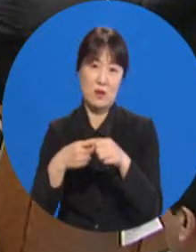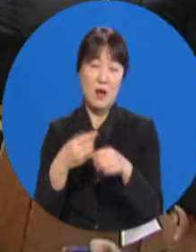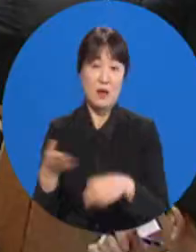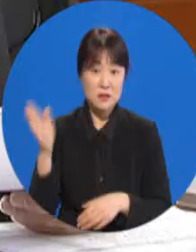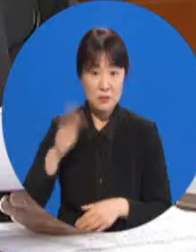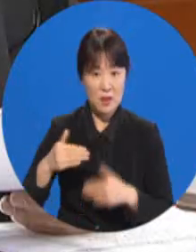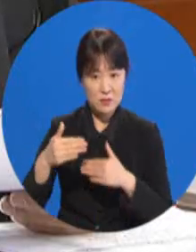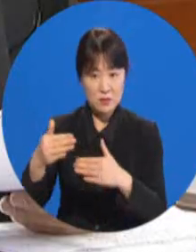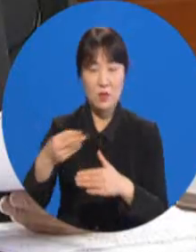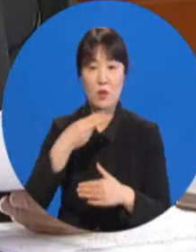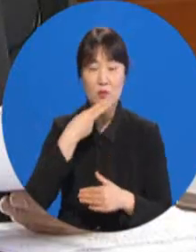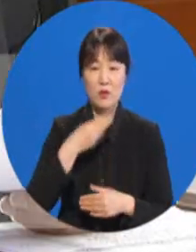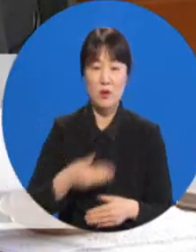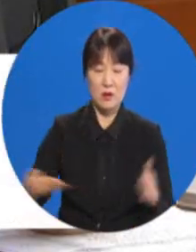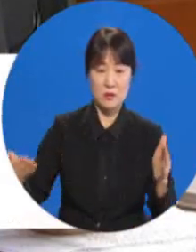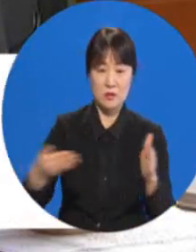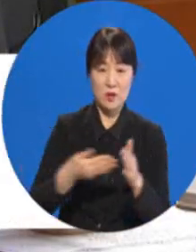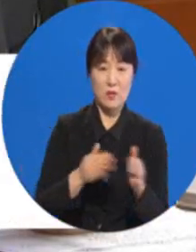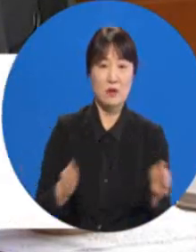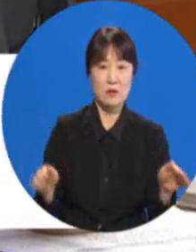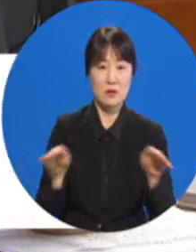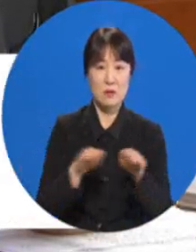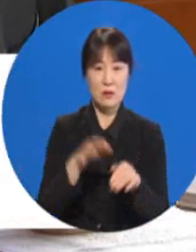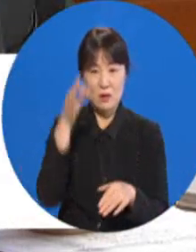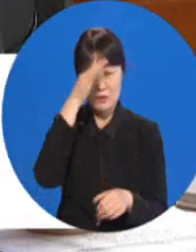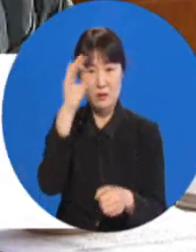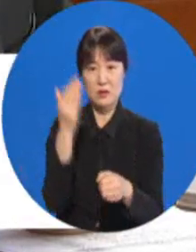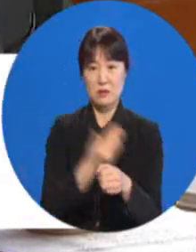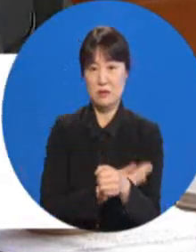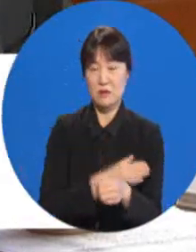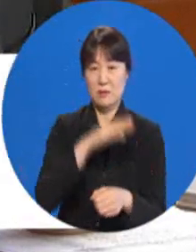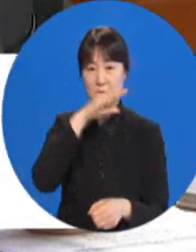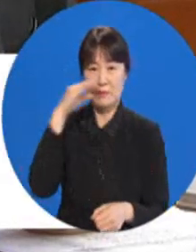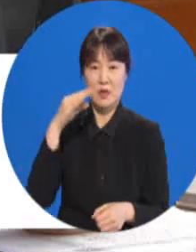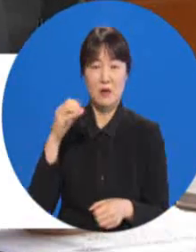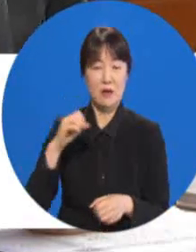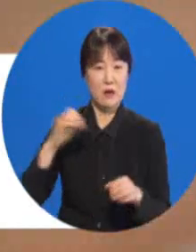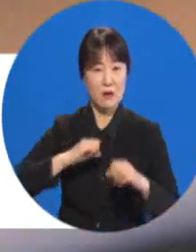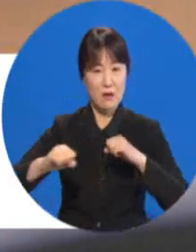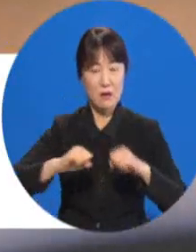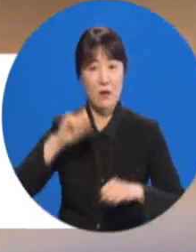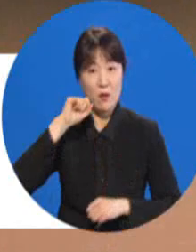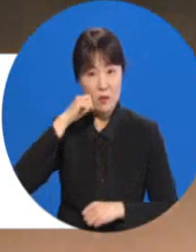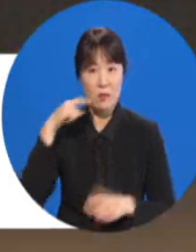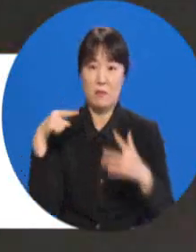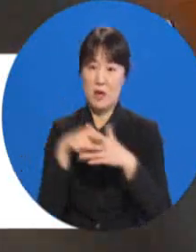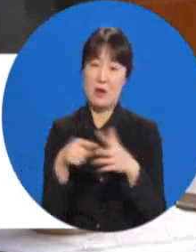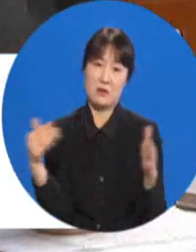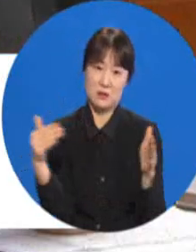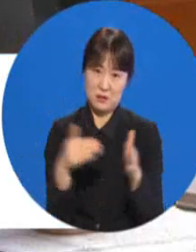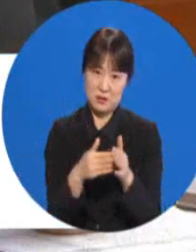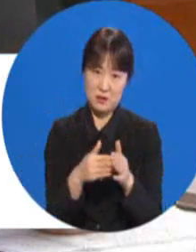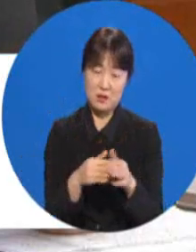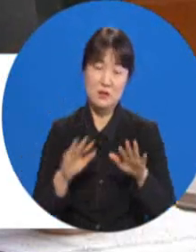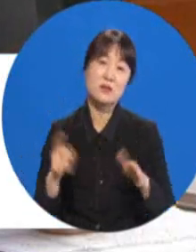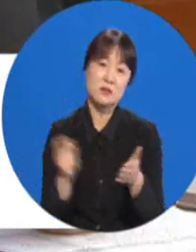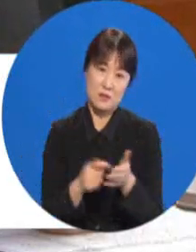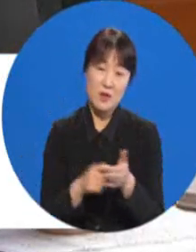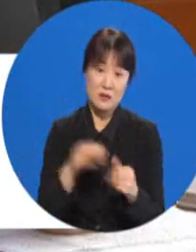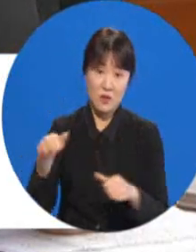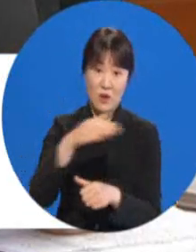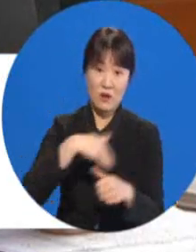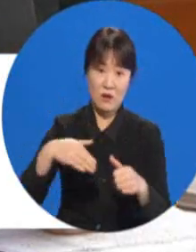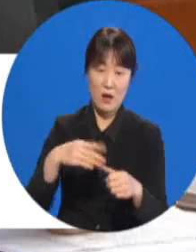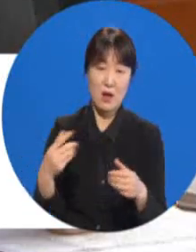때문입니다. 접안시설로서의 기능을 제대로 할 수 없다고 이렇게 제가 파악했고요. 시급하죠? 위험한 상황입니다. 예.